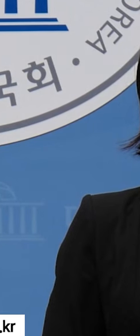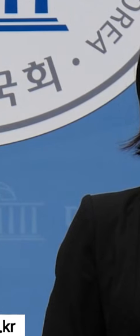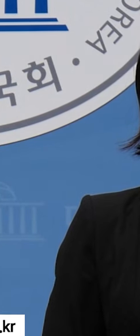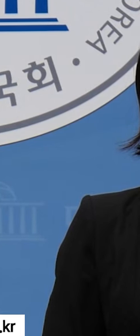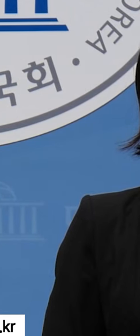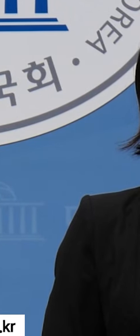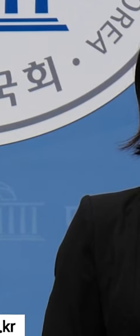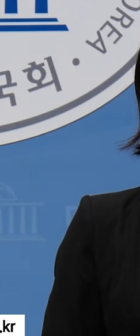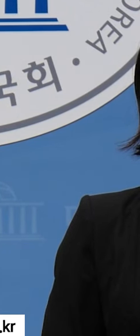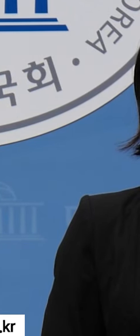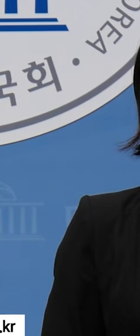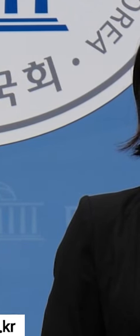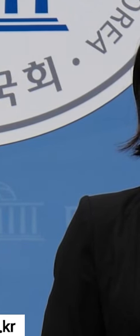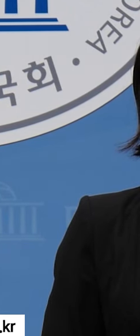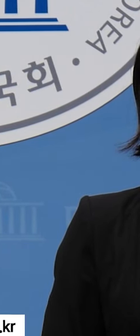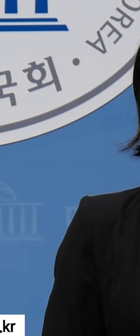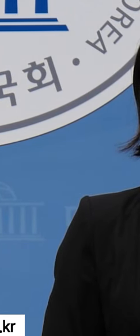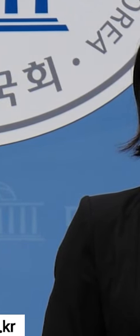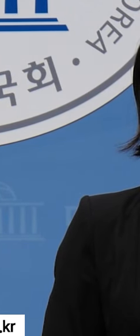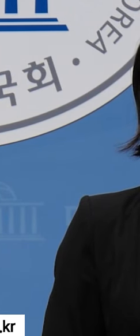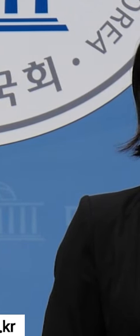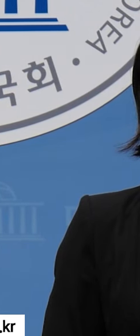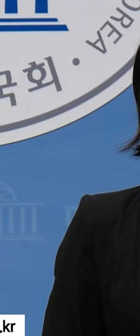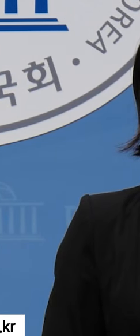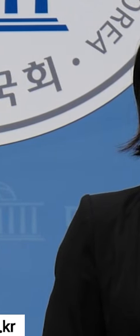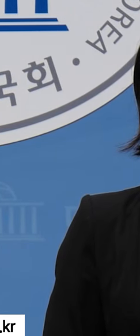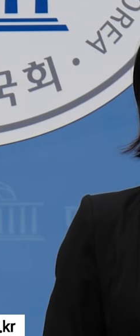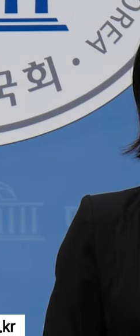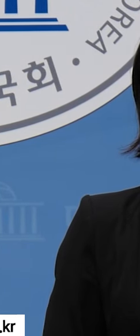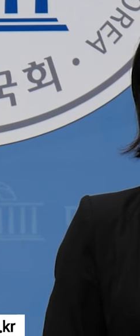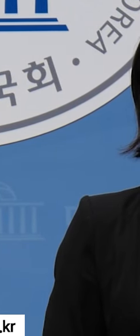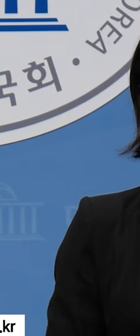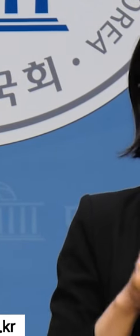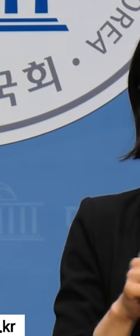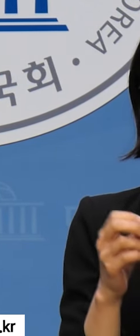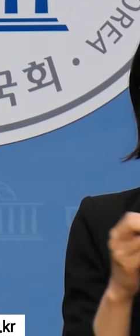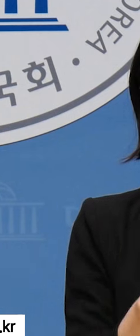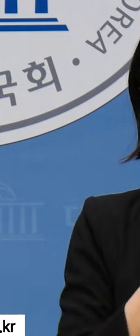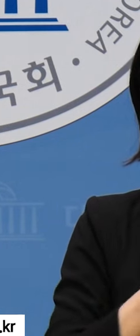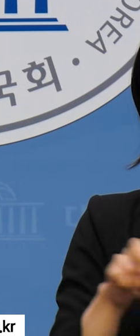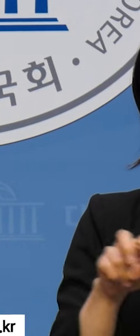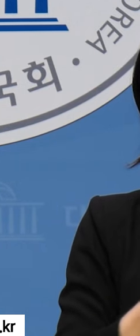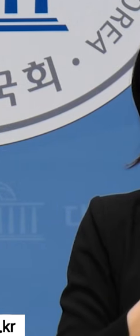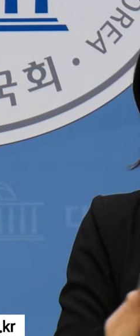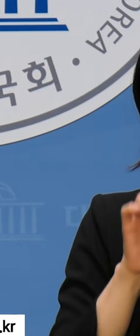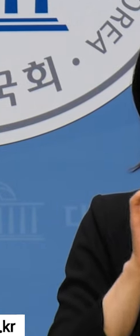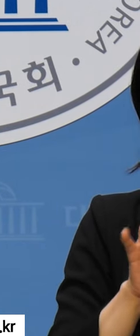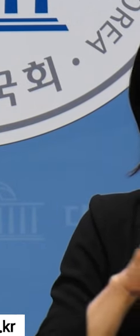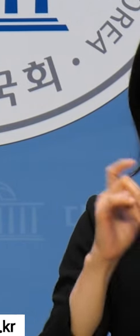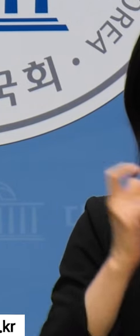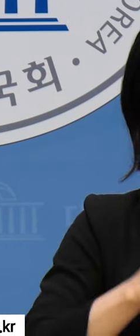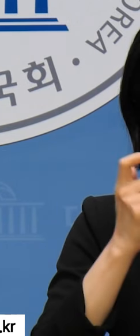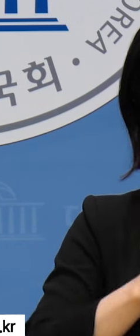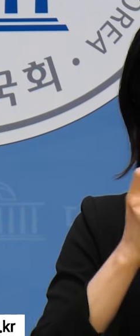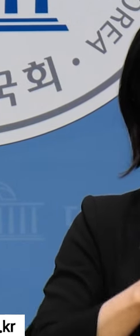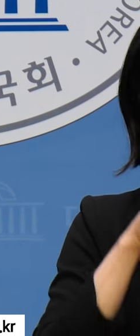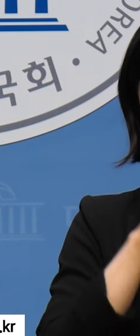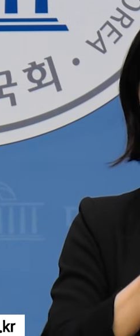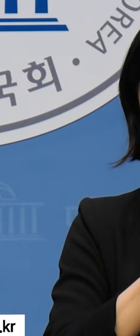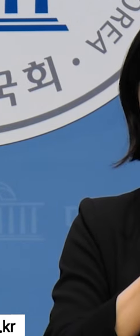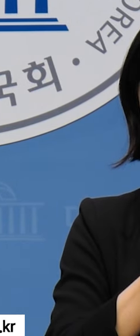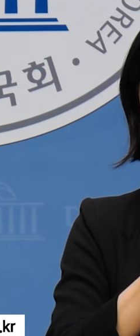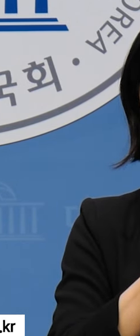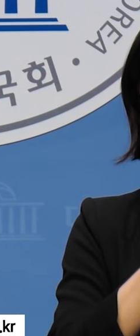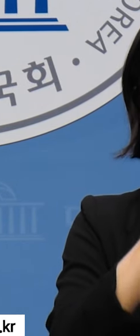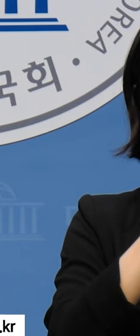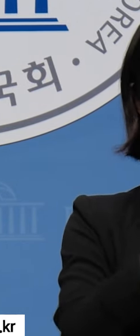익신 문자가 수아 올린 댓글 팀의 실체를 낱낱이 밝혀야 합니다 윤석열 정권의 댓글